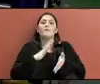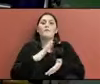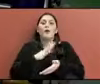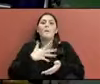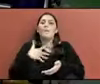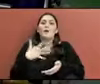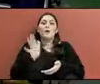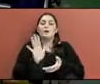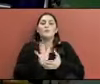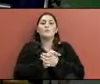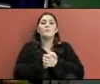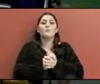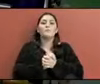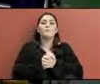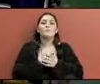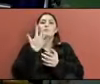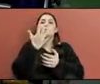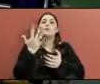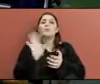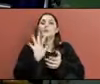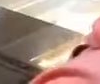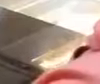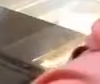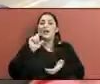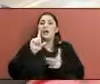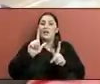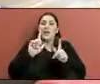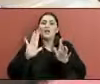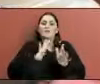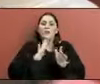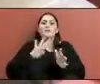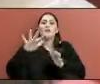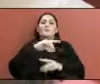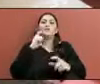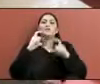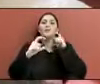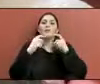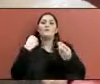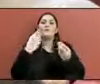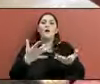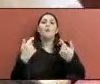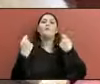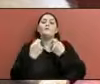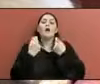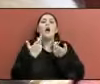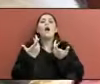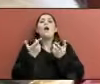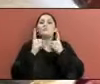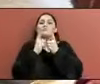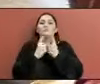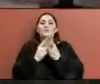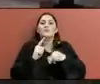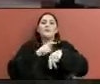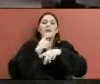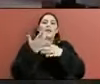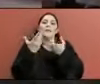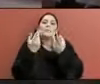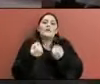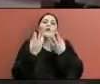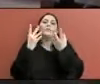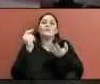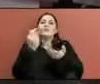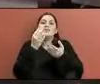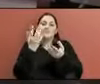5 değil, ihtiyaç varsa tüm engellilerimize cevap vermeye çalışıyoruz. Tabii sayı yeterli mi? Arttırılması gerekiyor. Bu